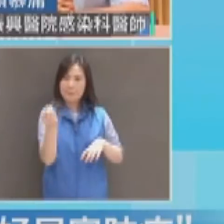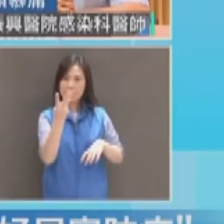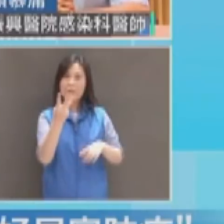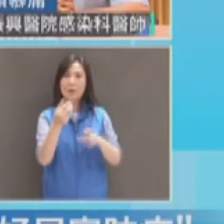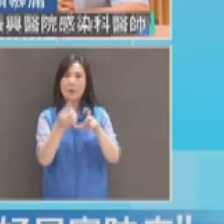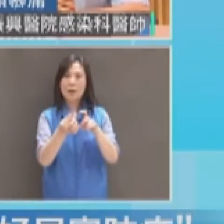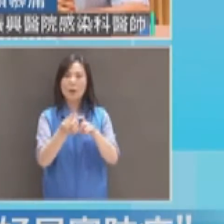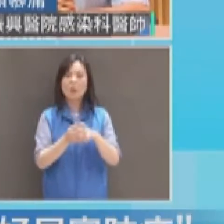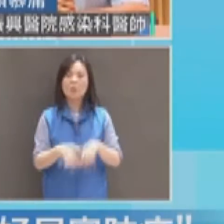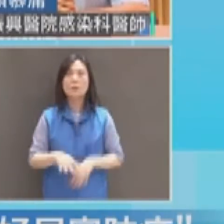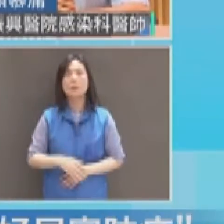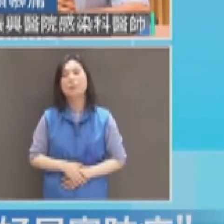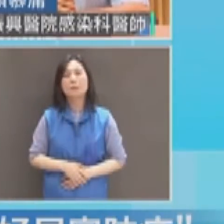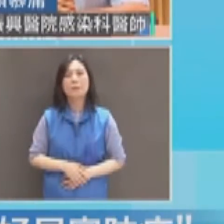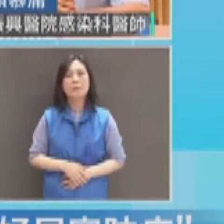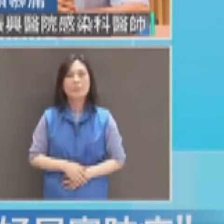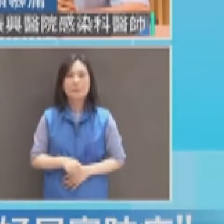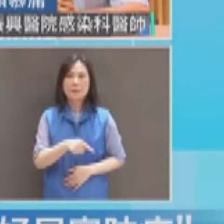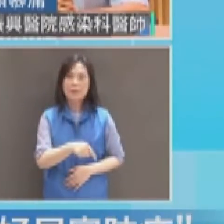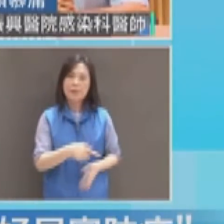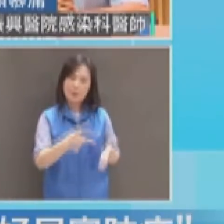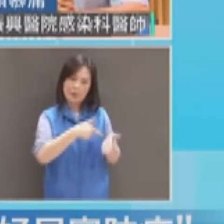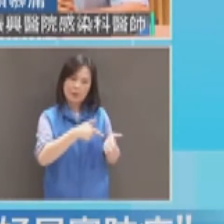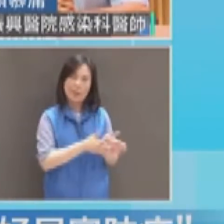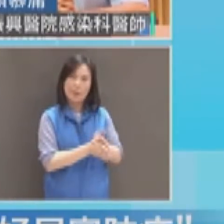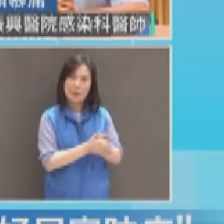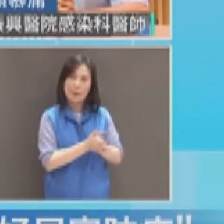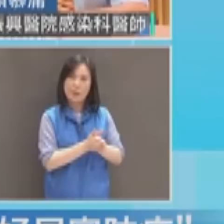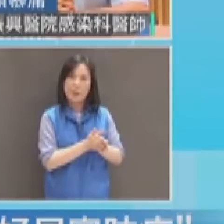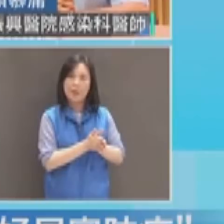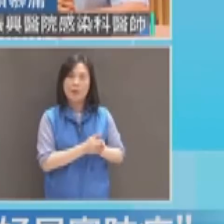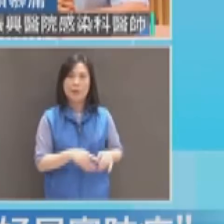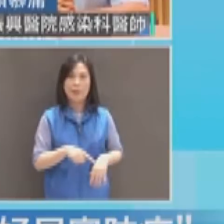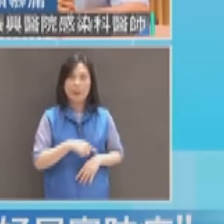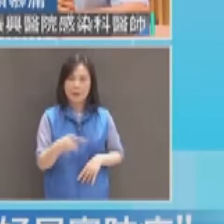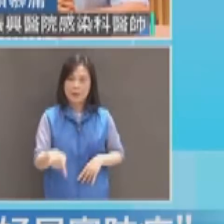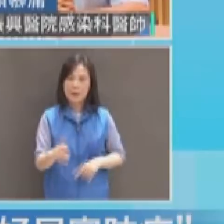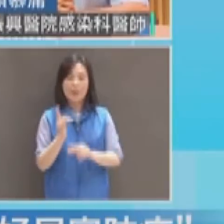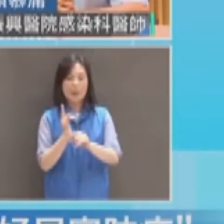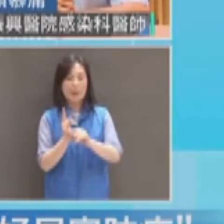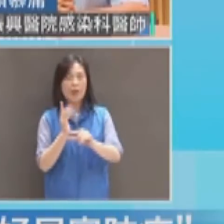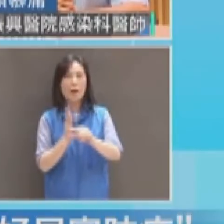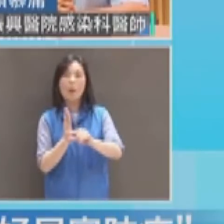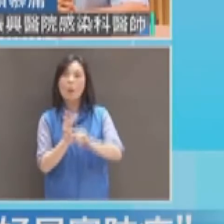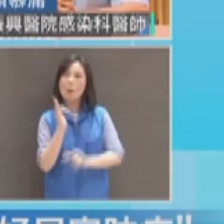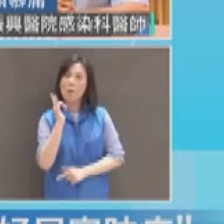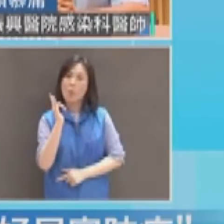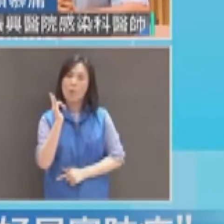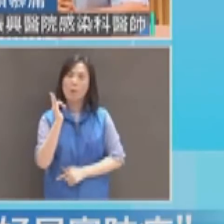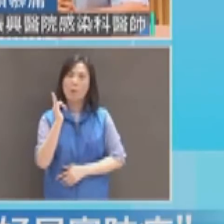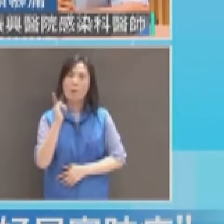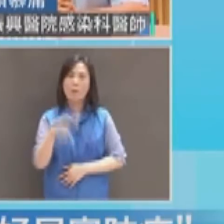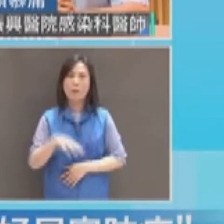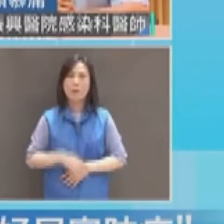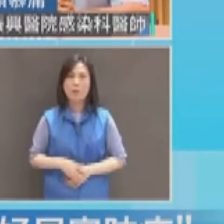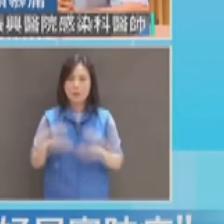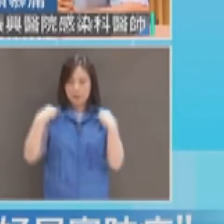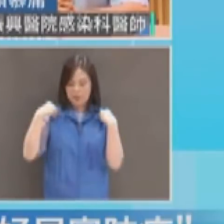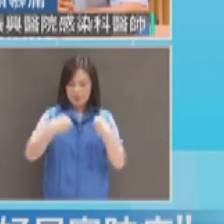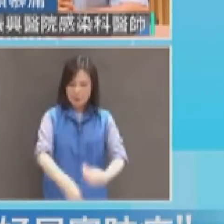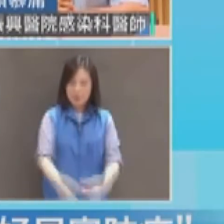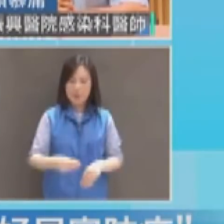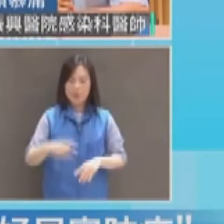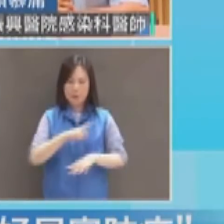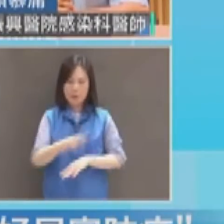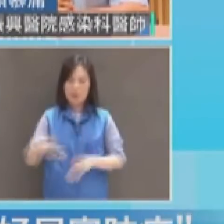的一个概念，所以进门后用酒精喷消双手，那在缓冲区的这个你 除掉你的衣